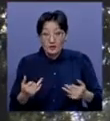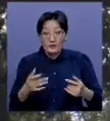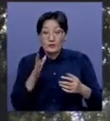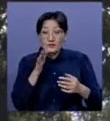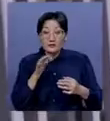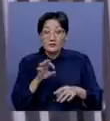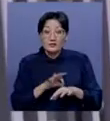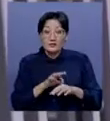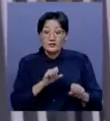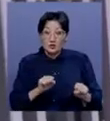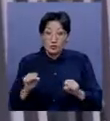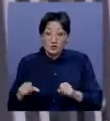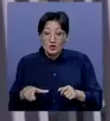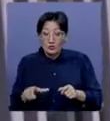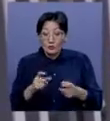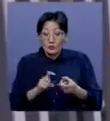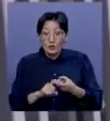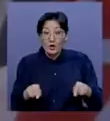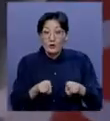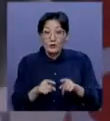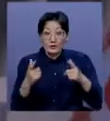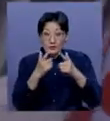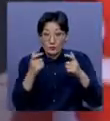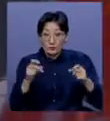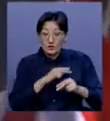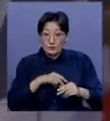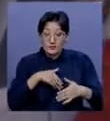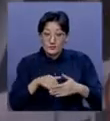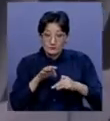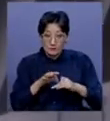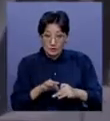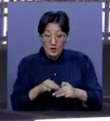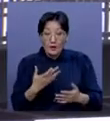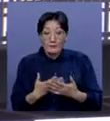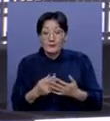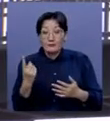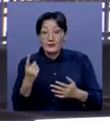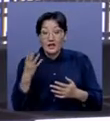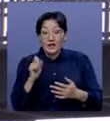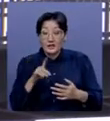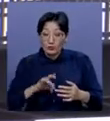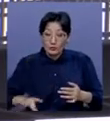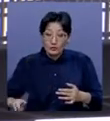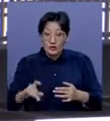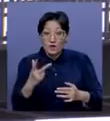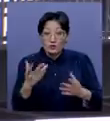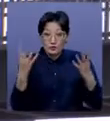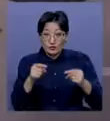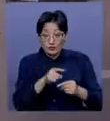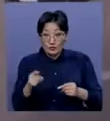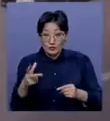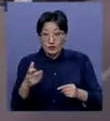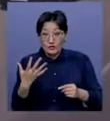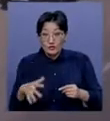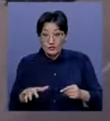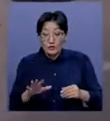уақытта індеттен сақтанудың жолдары туралы осындай ақпараттық жұмыстар қарқынды жүріп жатыр. Мәселен, бір ғана Алатау ауданында 3 күннен бері